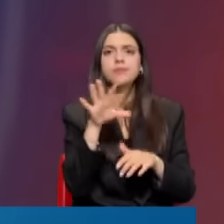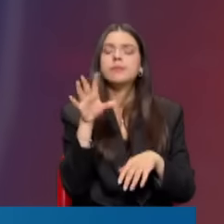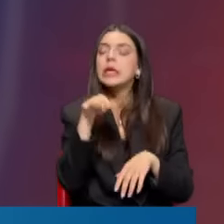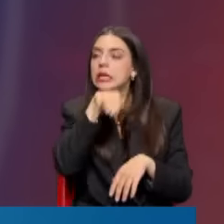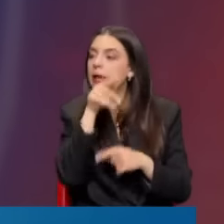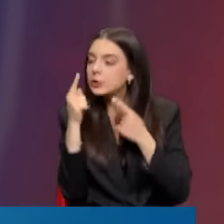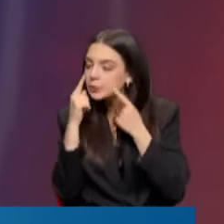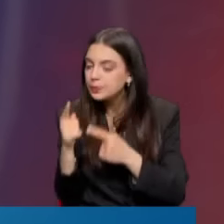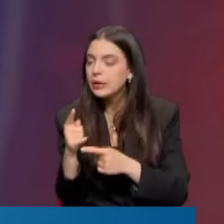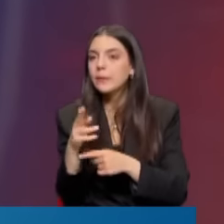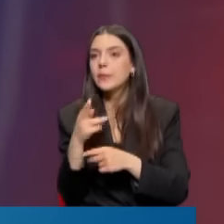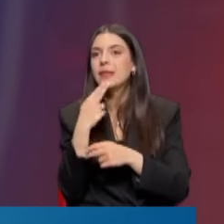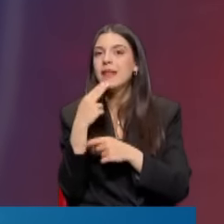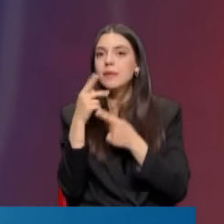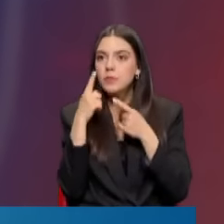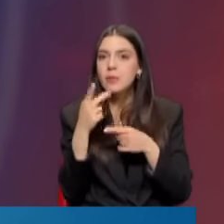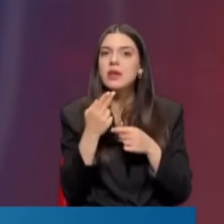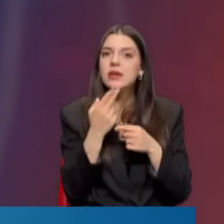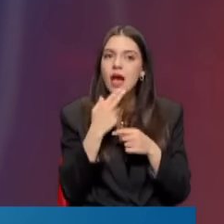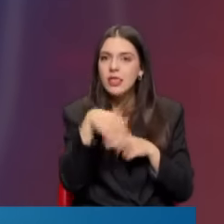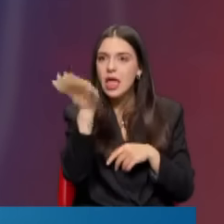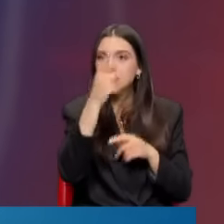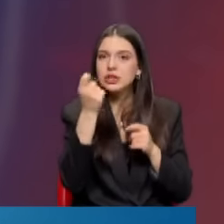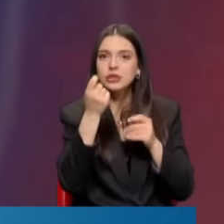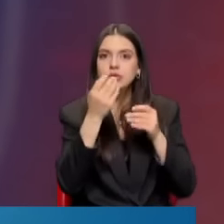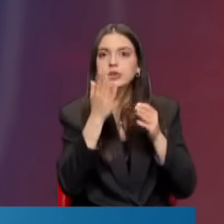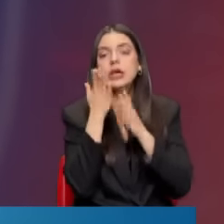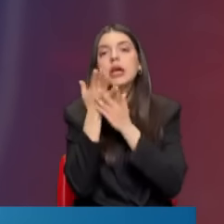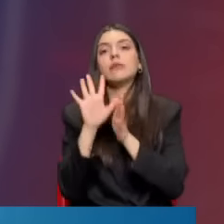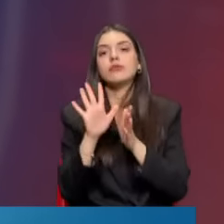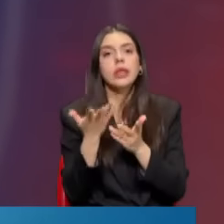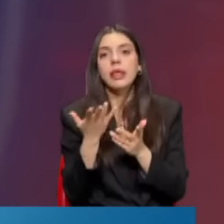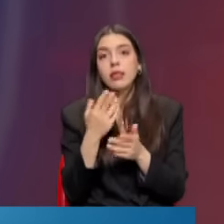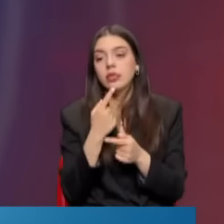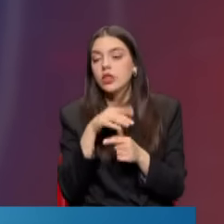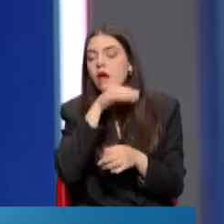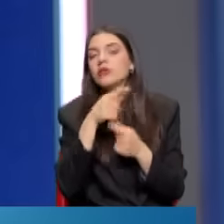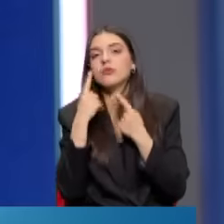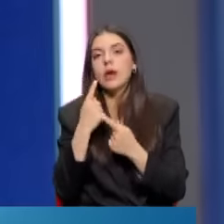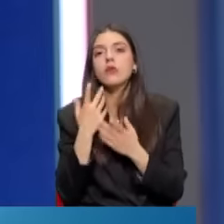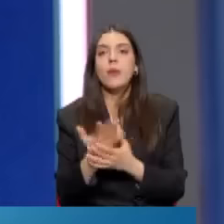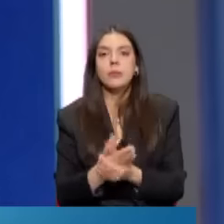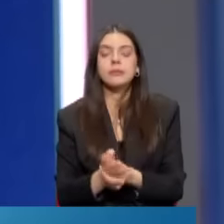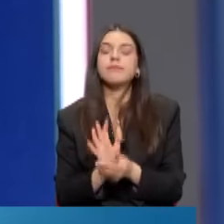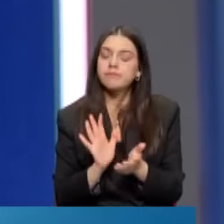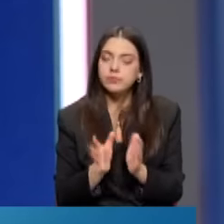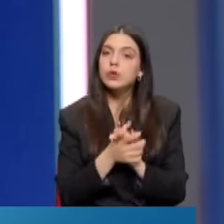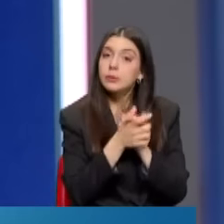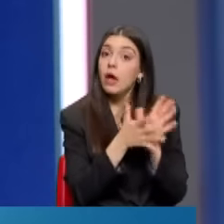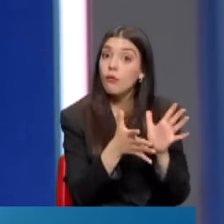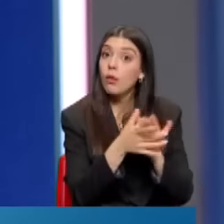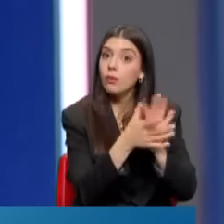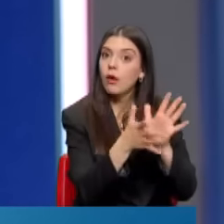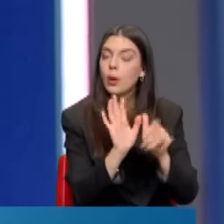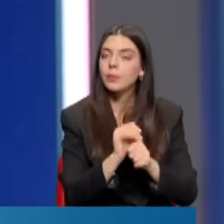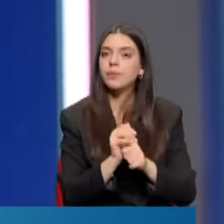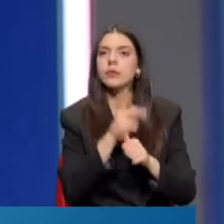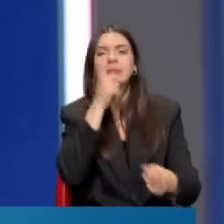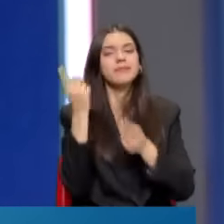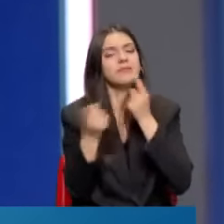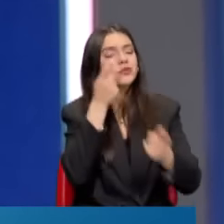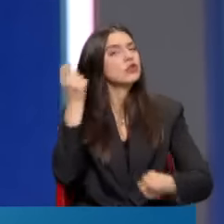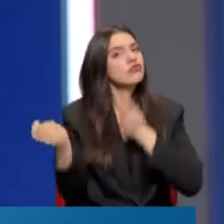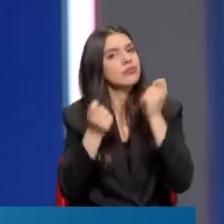olarak kadının görevi görüldüğü için kadın istihdamında büyük bir tırpan yiyecek orada bravo bravo aynen yani Bak çeşitli